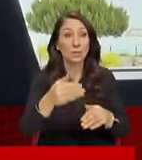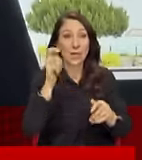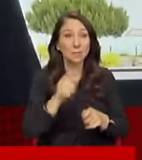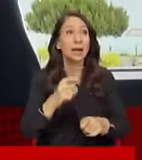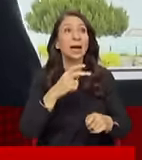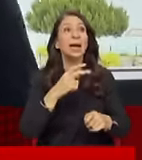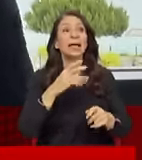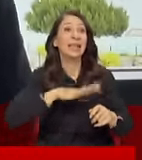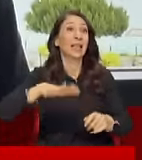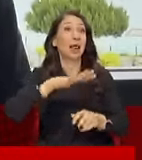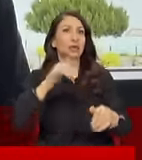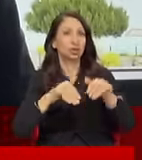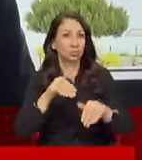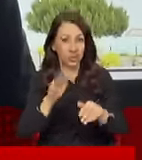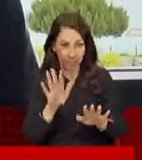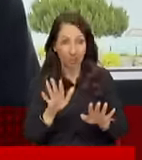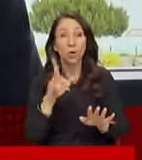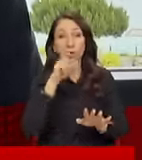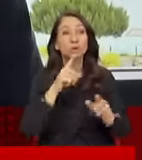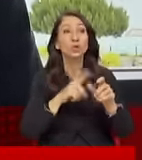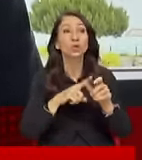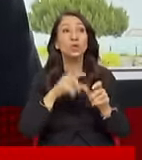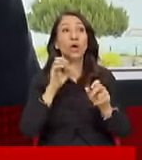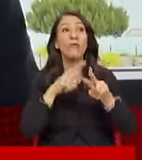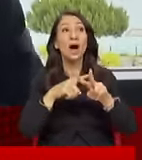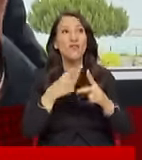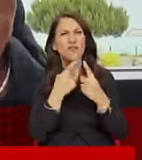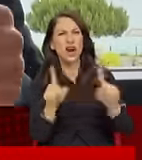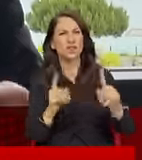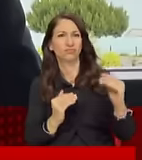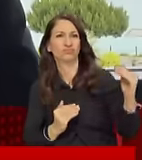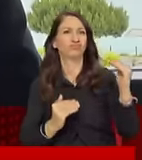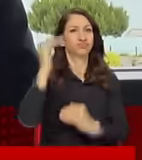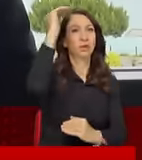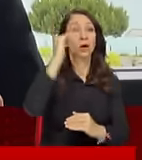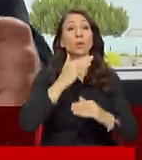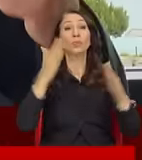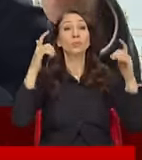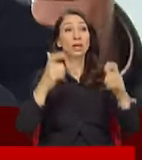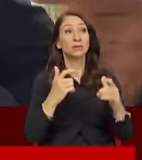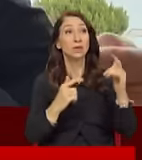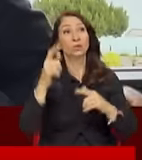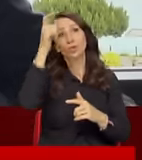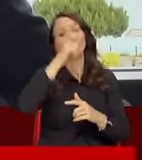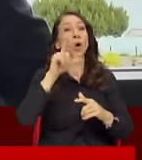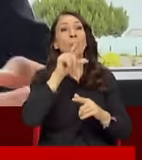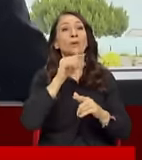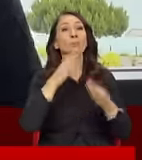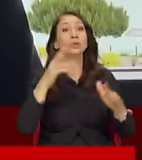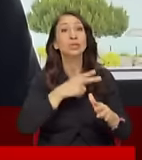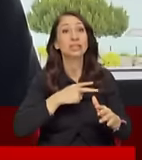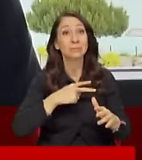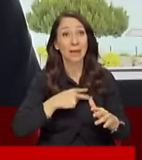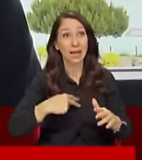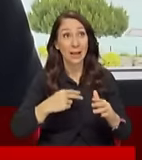olan genel seçimin. O yüzden Çukurova'da en büyük farkı atacağız. Büyükşehir'de de en büyük farkı atıp Türkiye'de 11 büyükşehrin üzerine